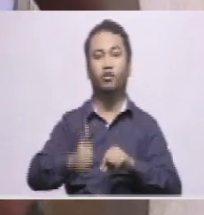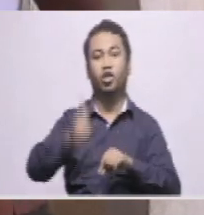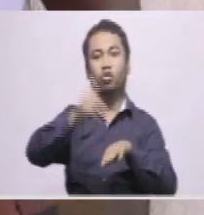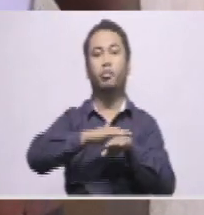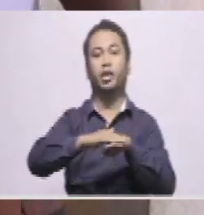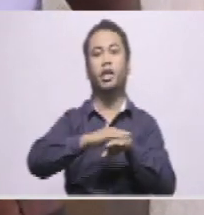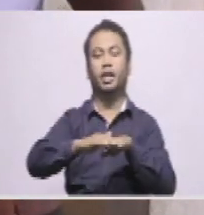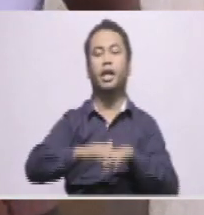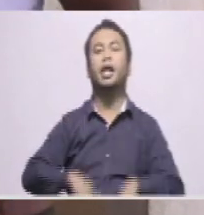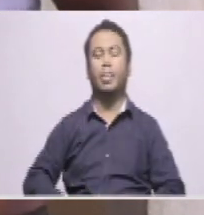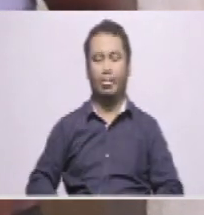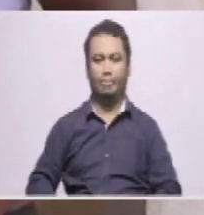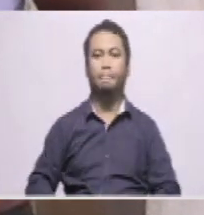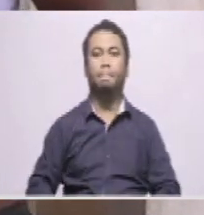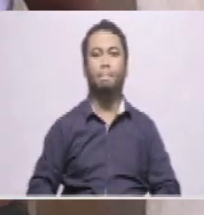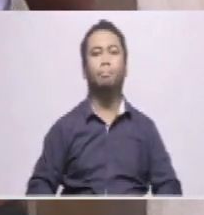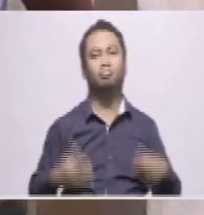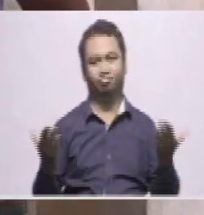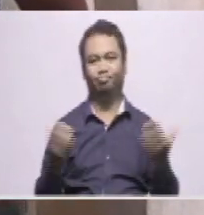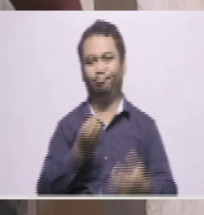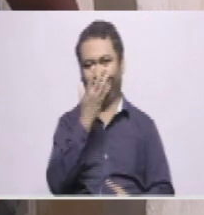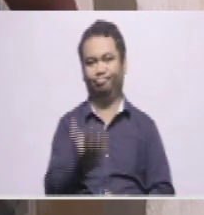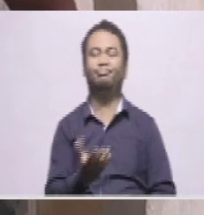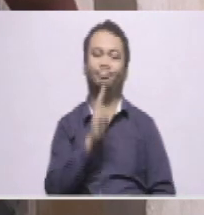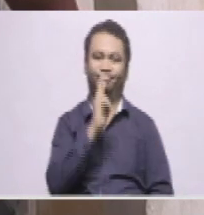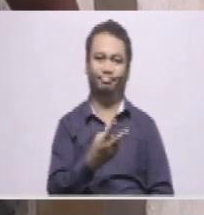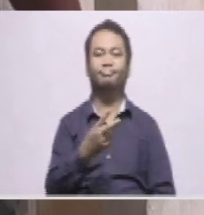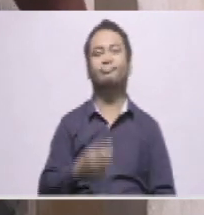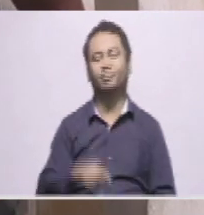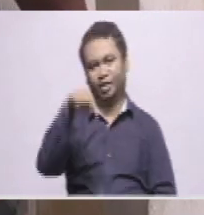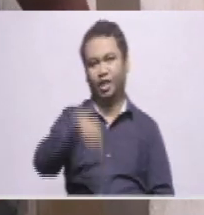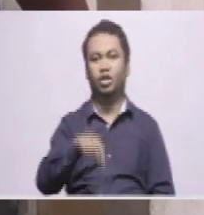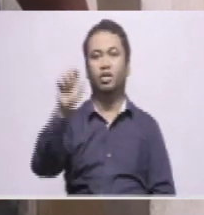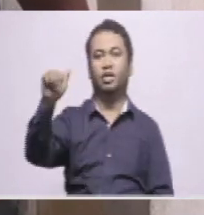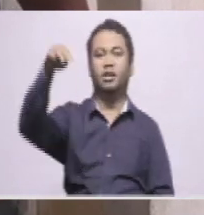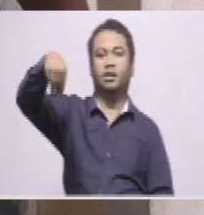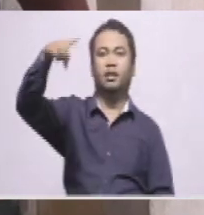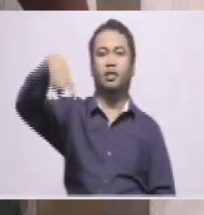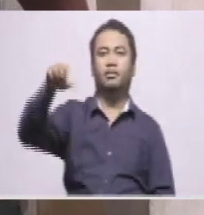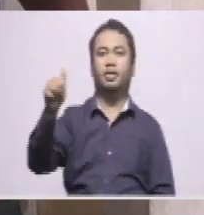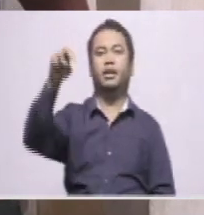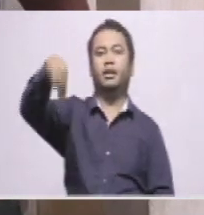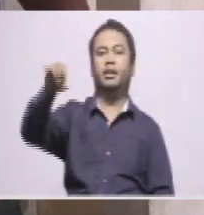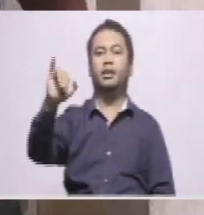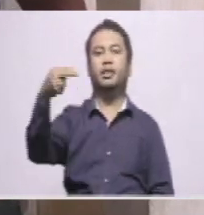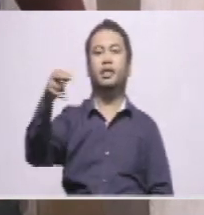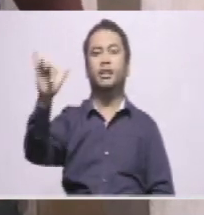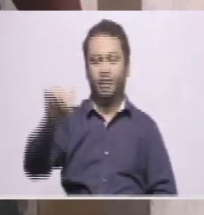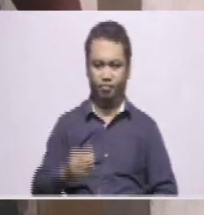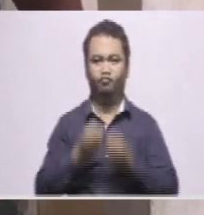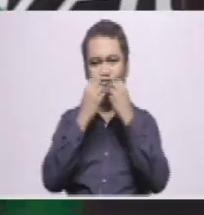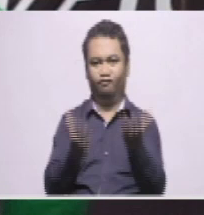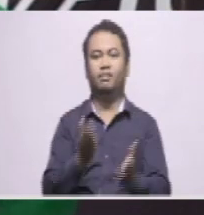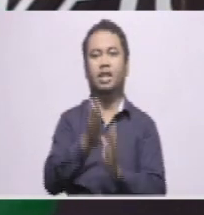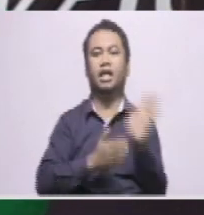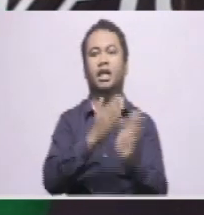filom-pirenena farany teo iny. Koa dia izay no azo ambara avy aty amin'ny distrika ny ampaniandrefana Haja Alexisco avenany anosy Tananarivo ny sary sy ny feo.